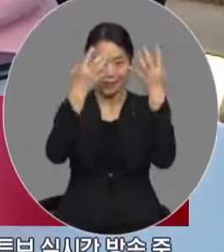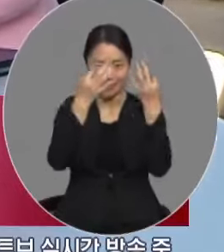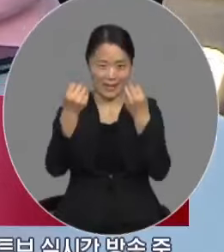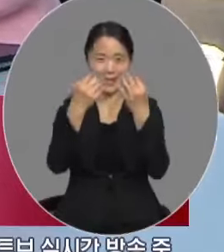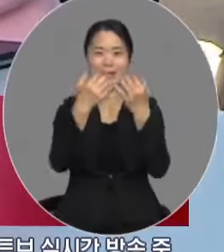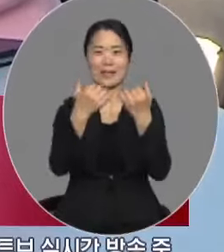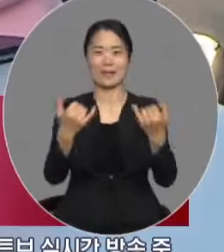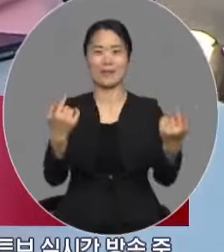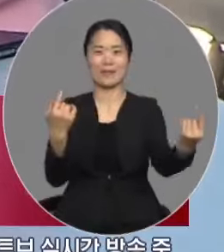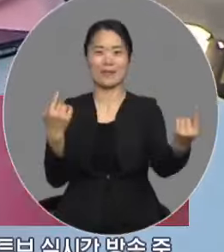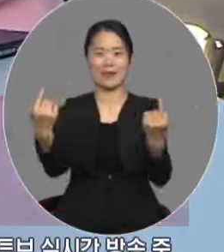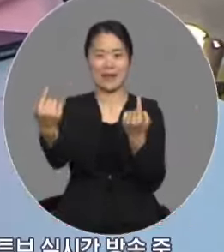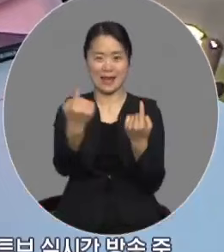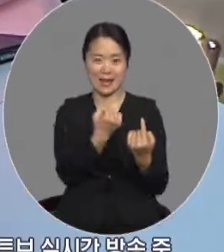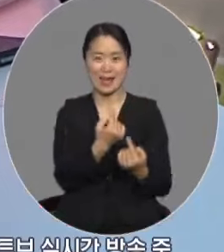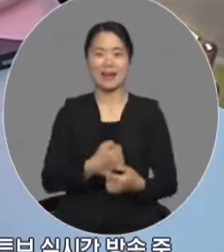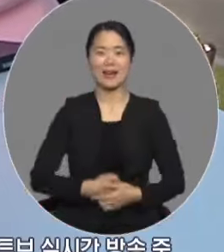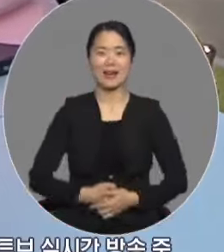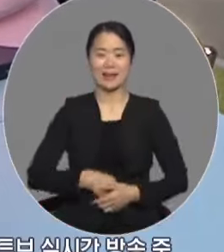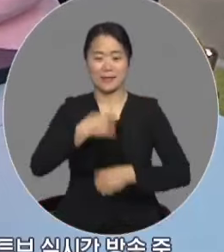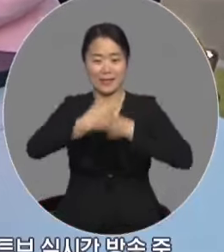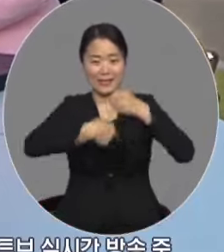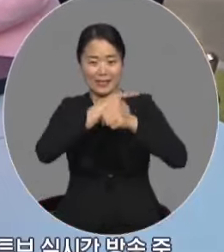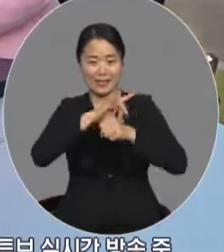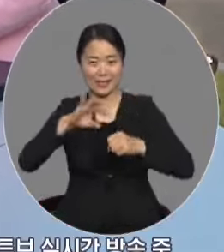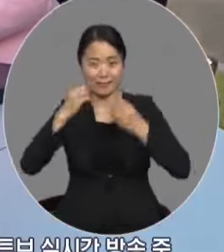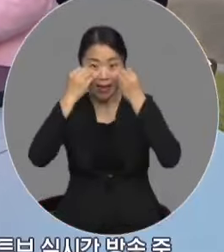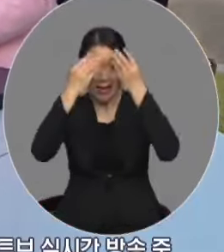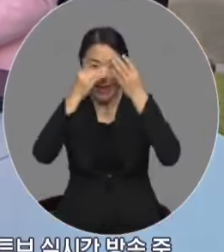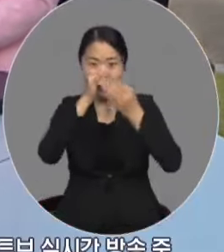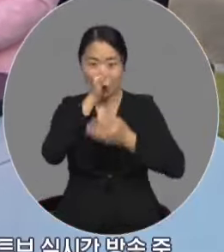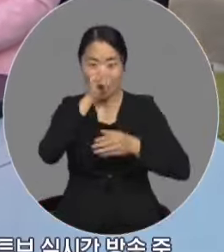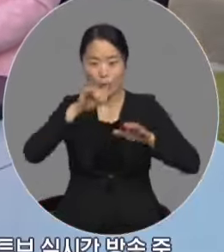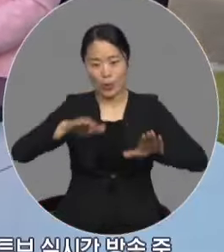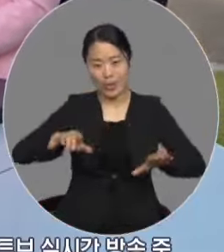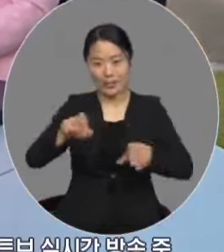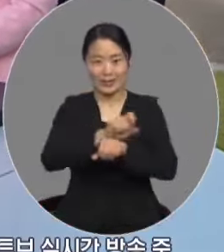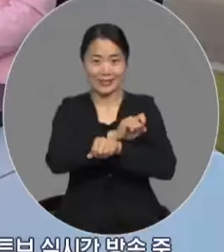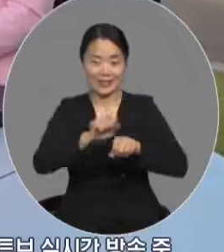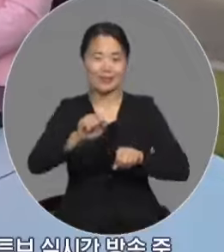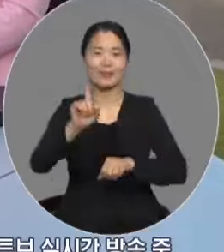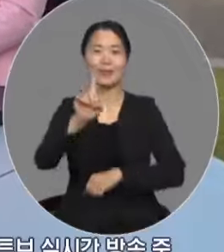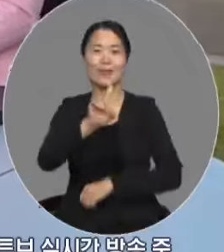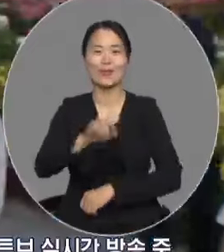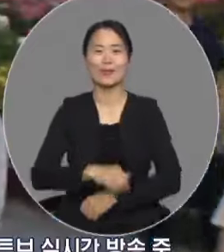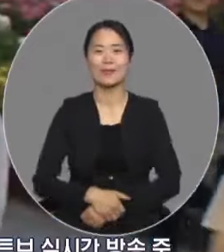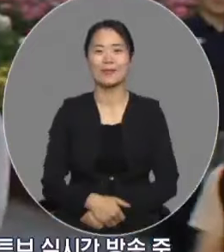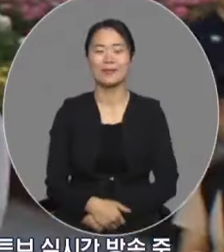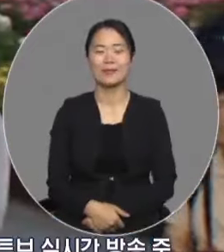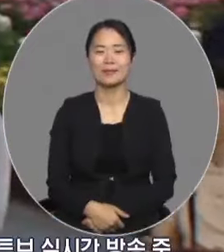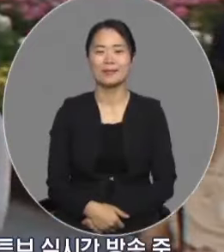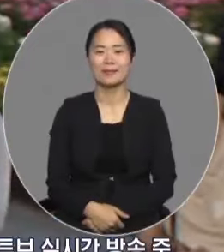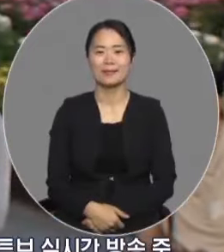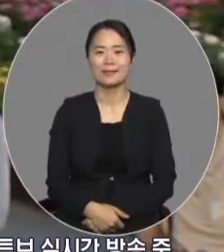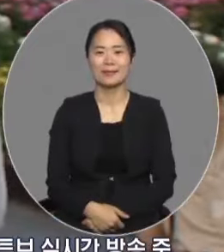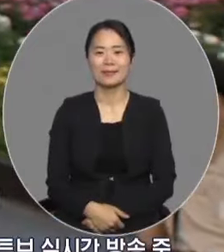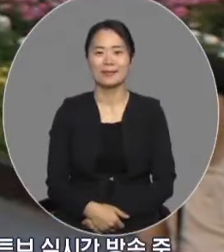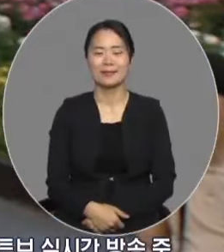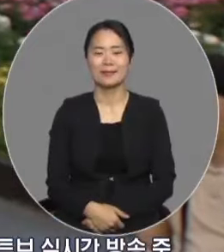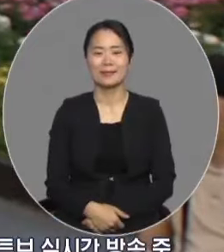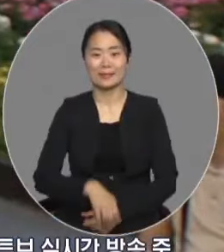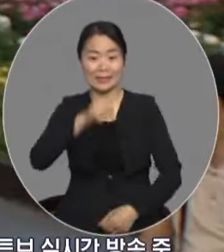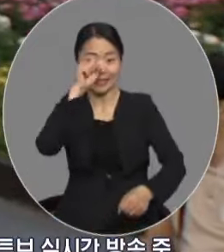오셨습니다. 매년 좀 새로워지는 것 같은데 올해 축제만의 어떤 특징 어떤 게 있을까요? 이미